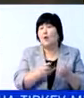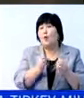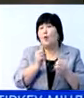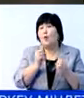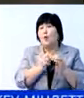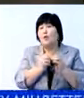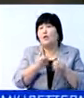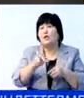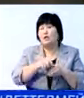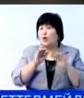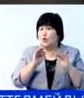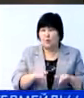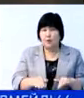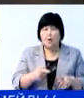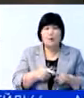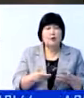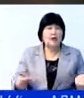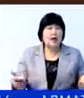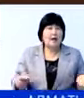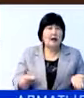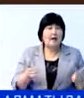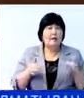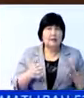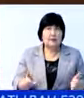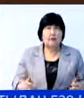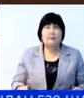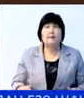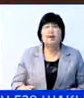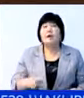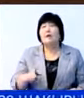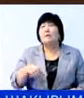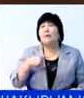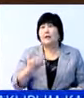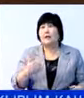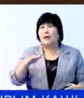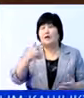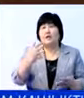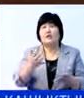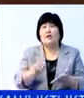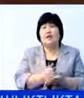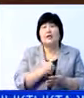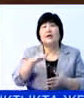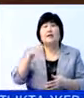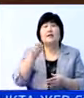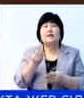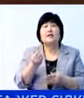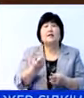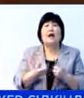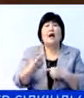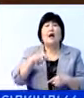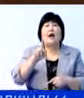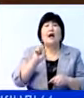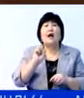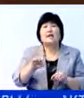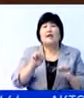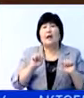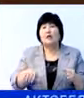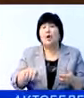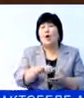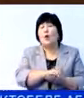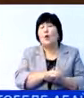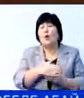төмен. Осыны қалай жолға қоямыз? Түсіндірме жұмысын айтуымыз керек. Несиені алғаннан кейін несиені қайтара алатындай қоғамға